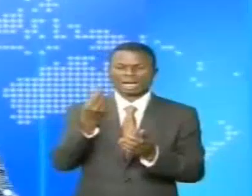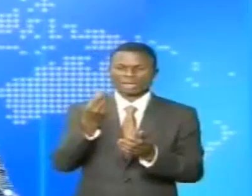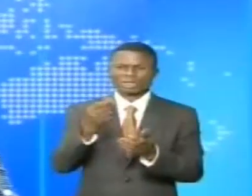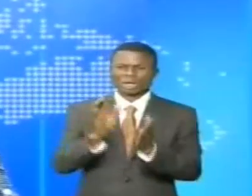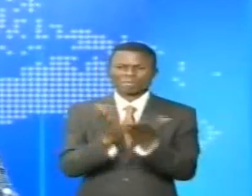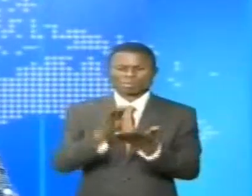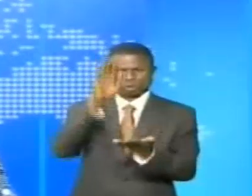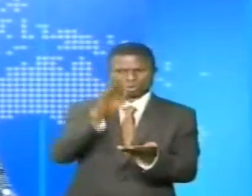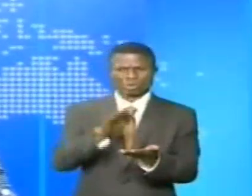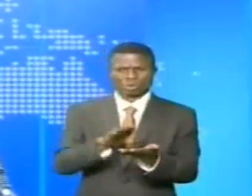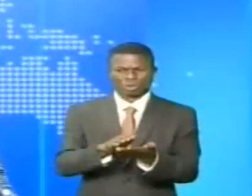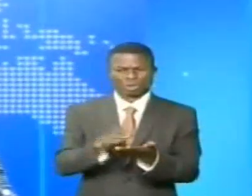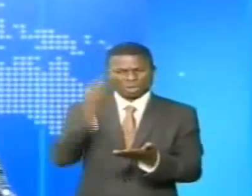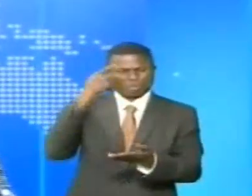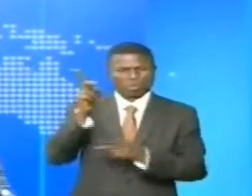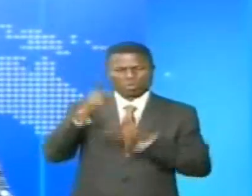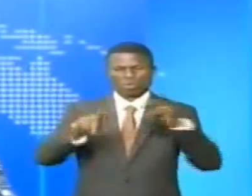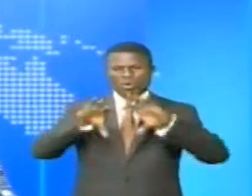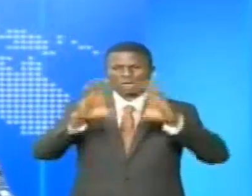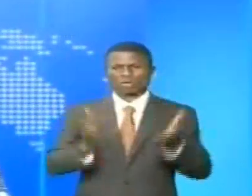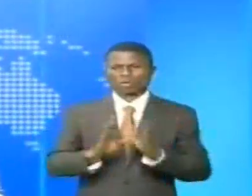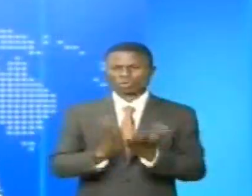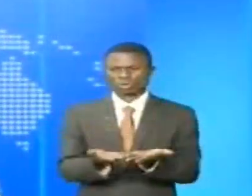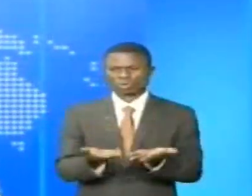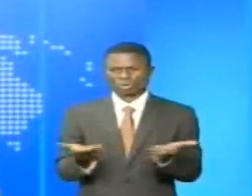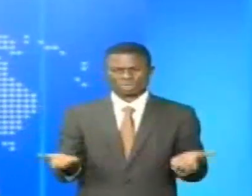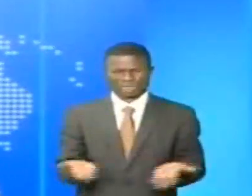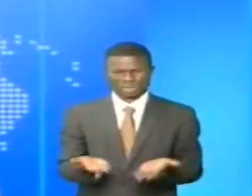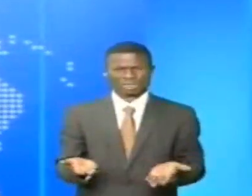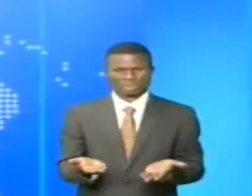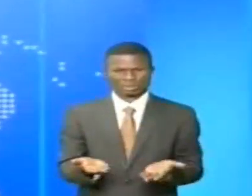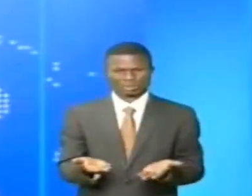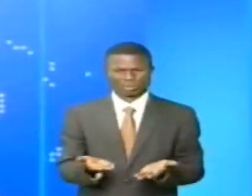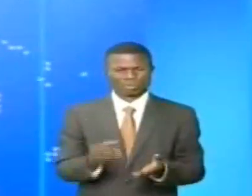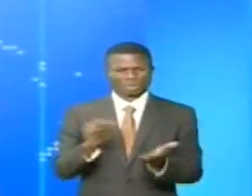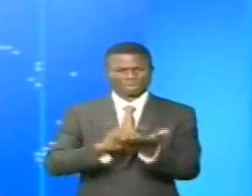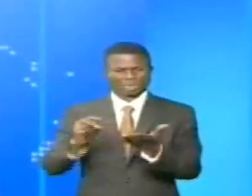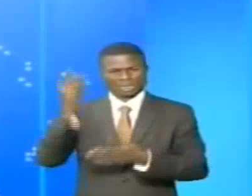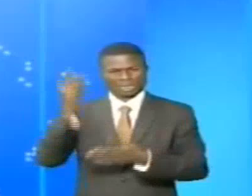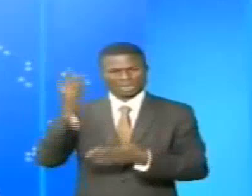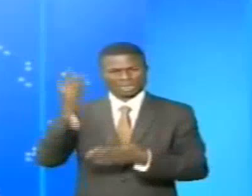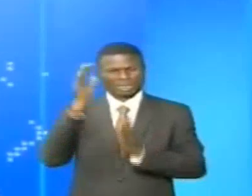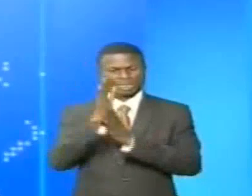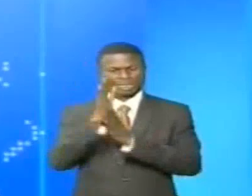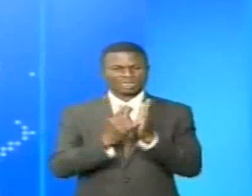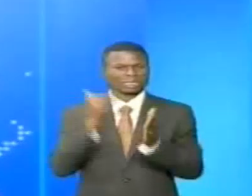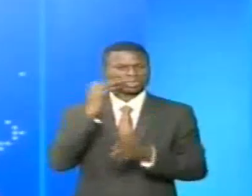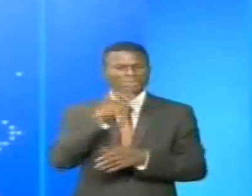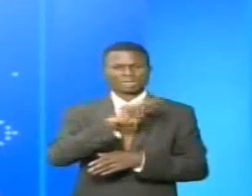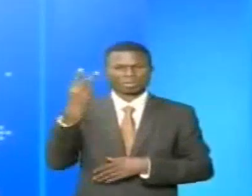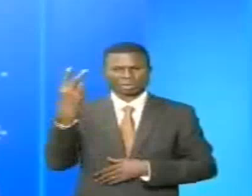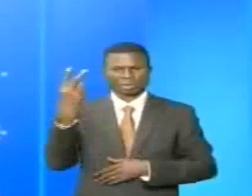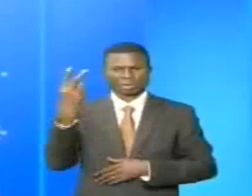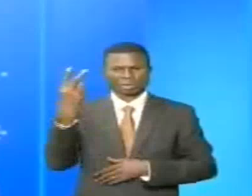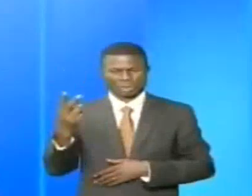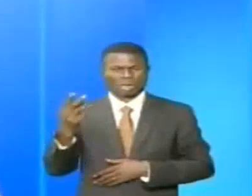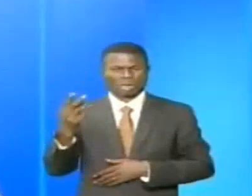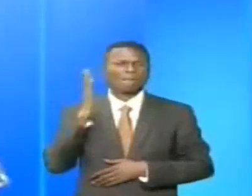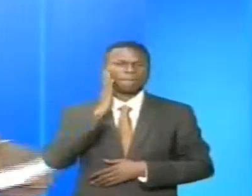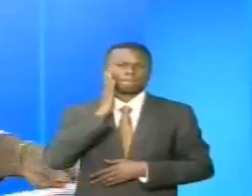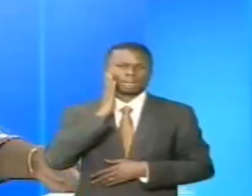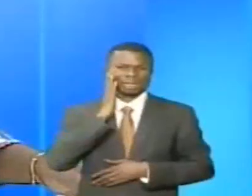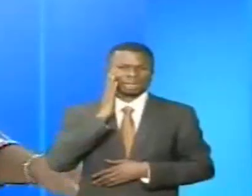passeport en faveur de tous nos compatriotes. Fait à Kinshasa le 16 juin 2020, Marie Toumba